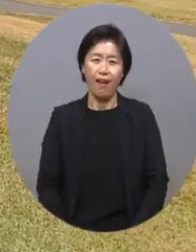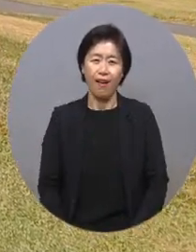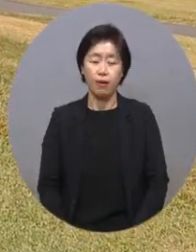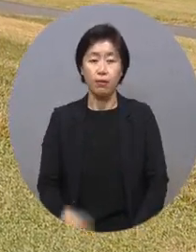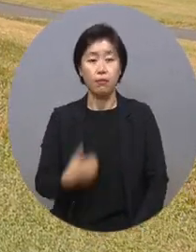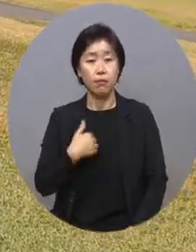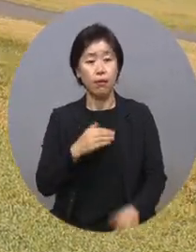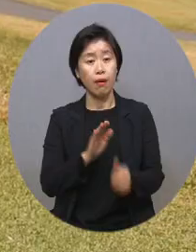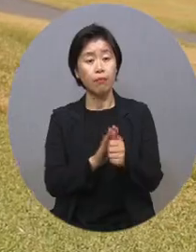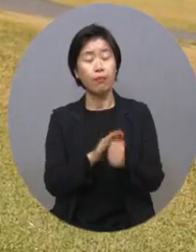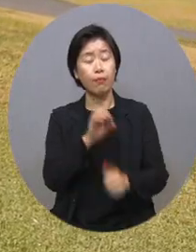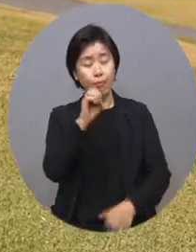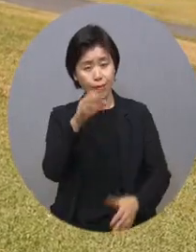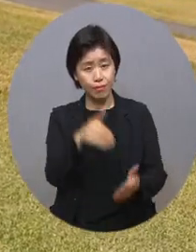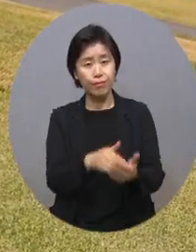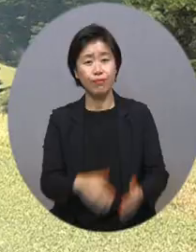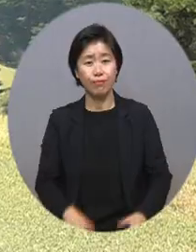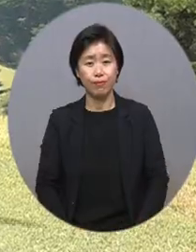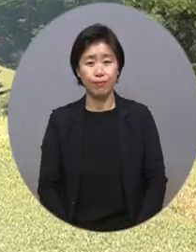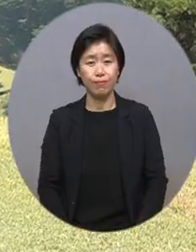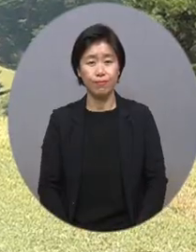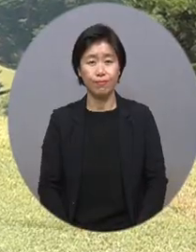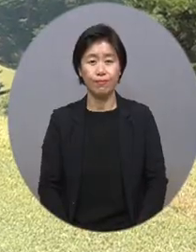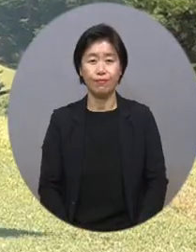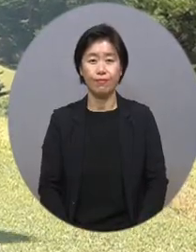드렸잖아, 팁 언니, 드렸잖아. 저기 살았다고요? 언니.